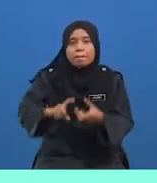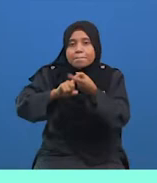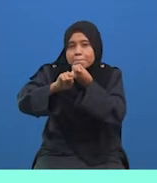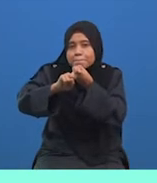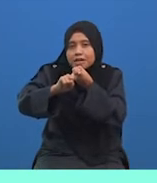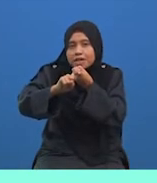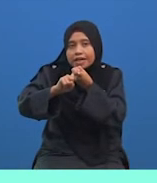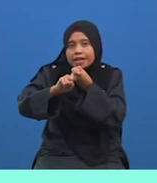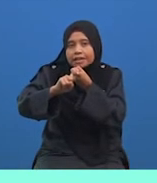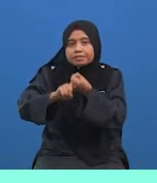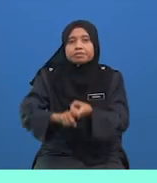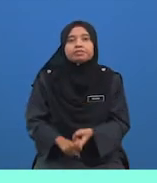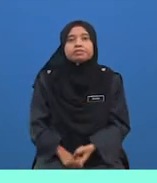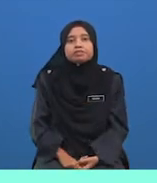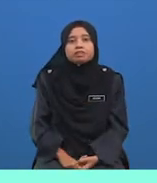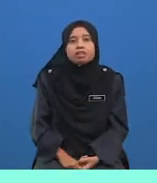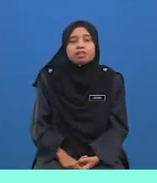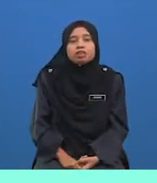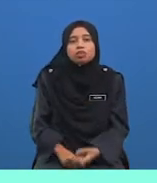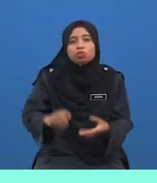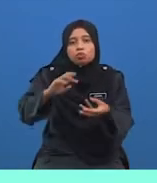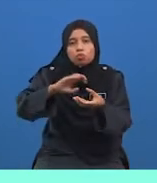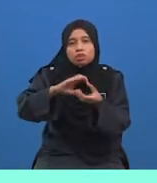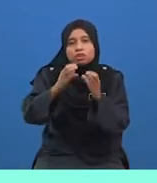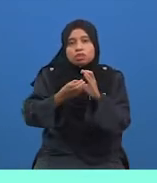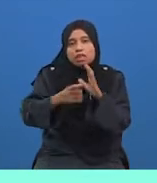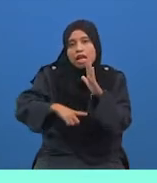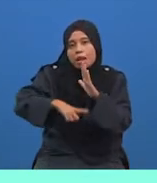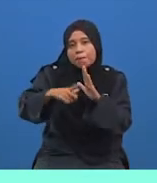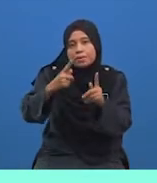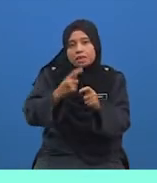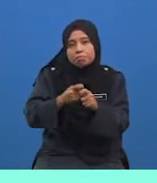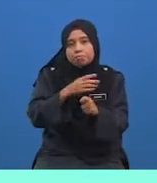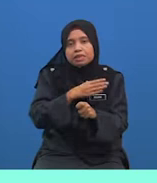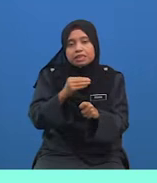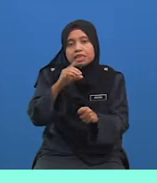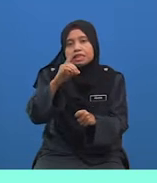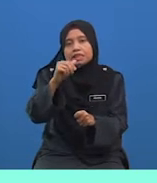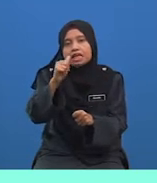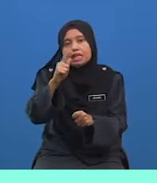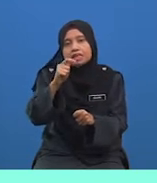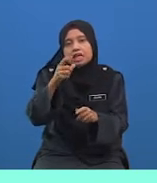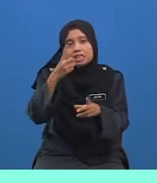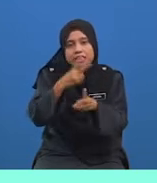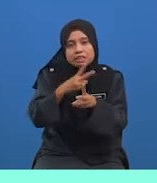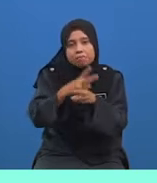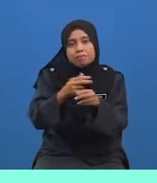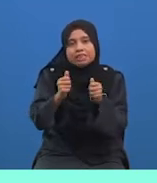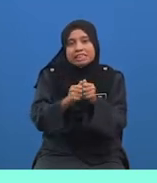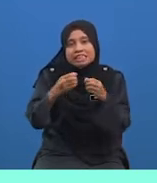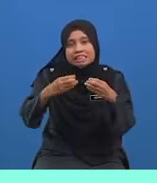Mengeratkan silaturahim, ramalan cuaca lebih tepat dan data disimpan dengan